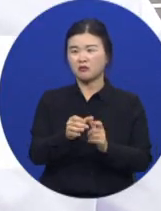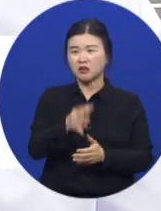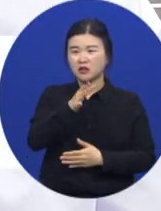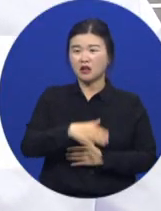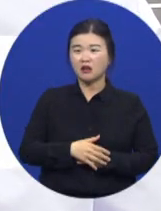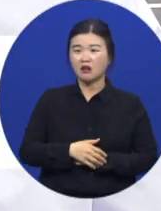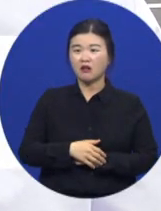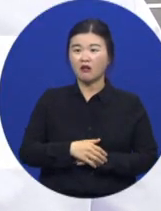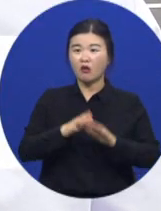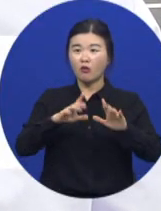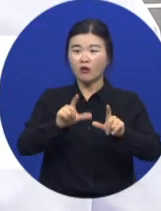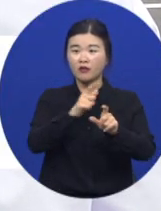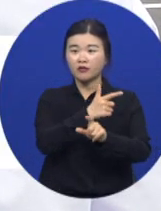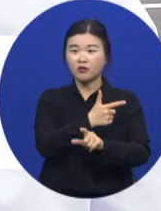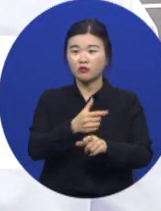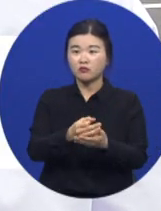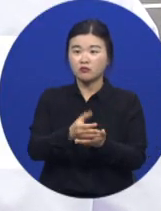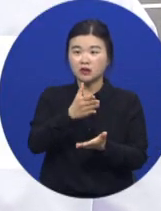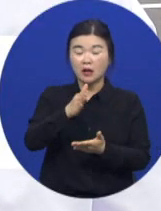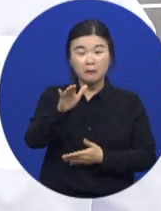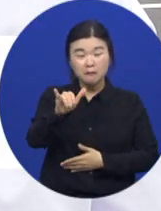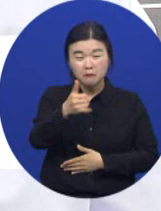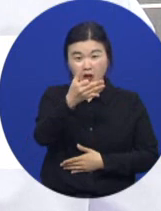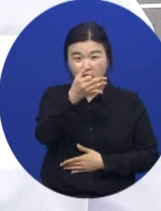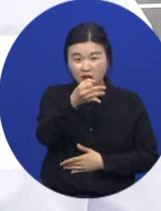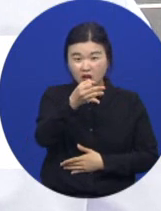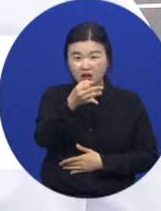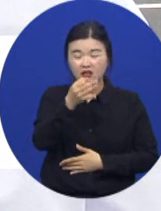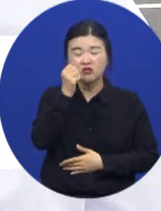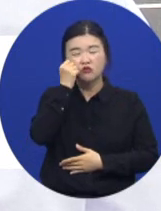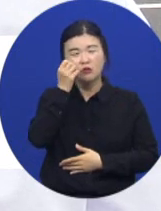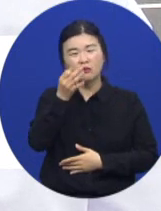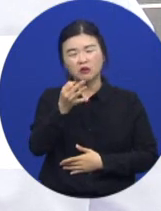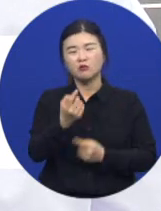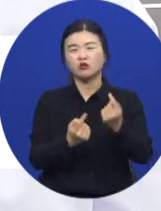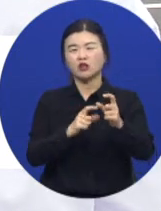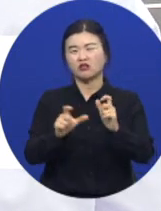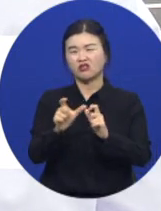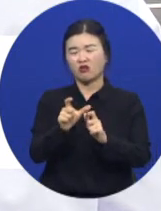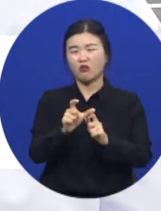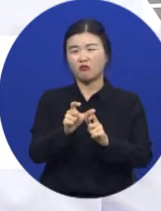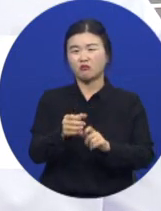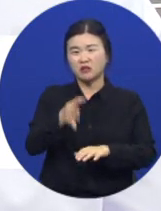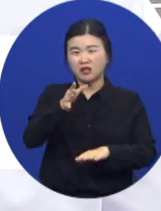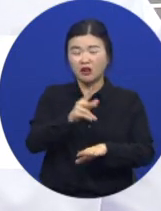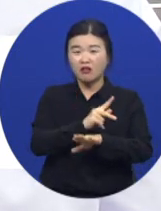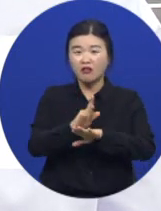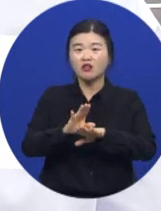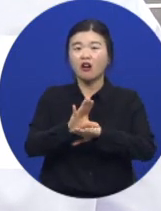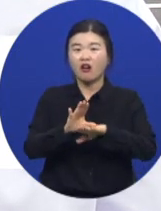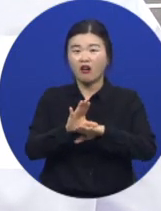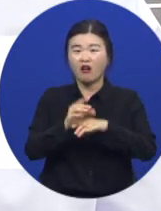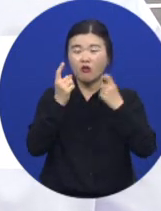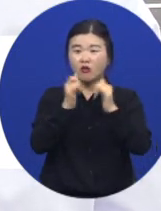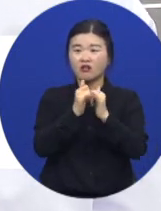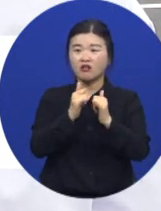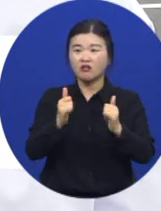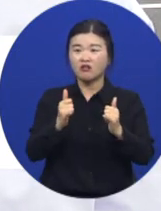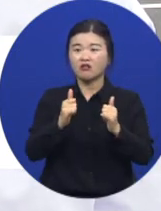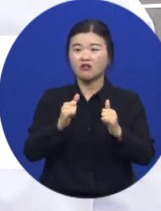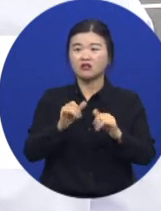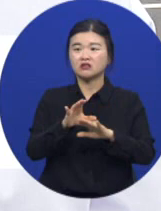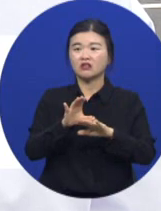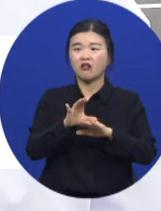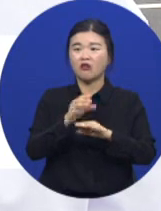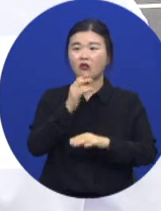비싸네. 항공요금보다도 비싸고 숙박비보다도 비싸고. 근데 렌터카가 제일 비싸니까 관광객들 이거지. 니들 자가용으로 쓰면